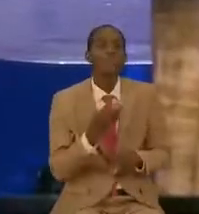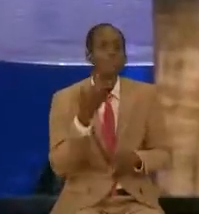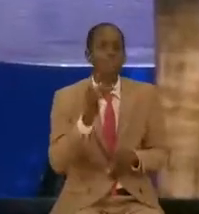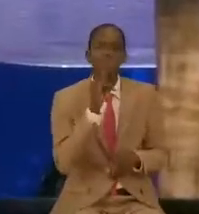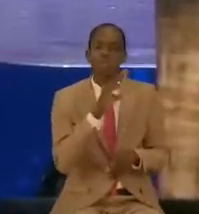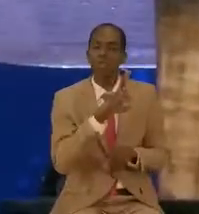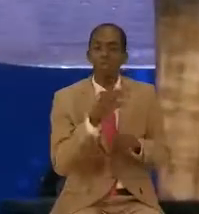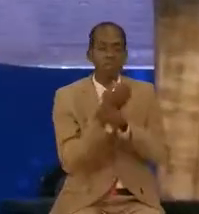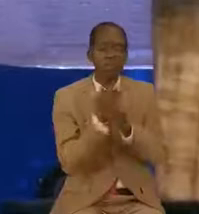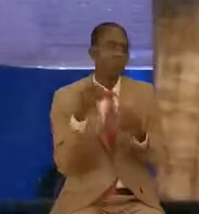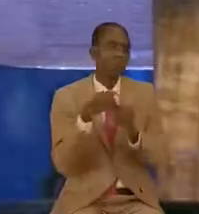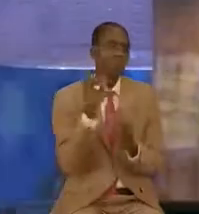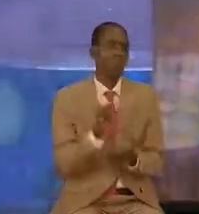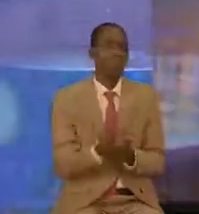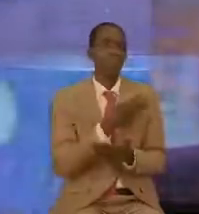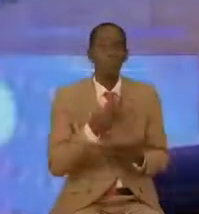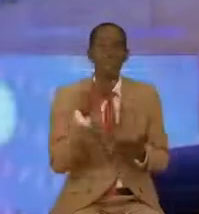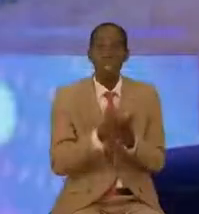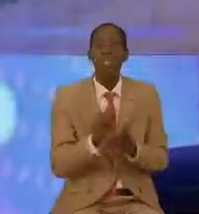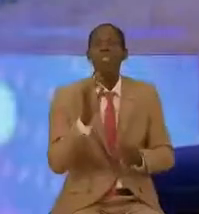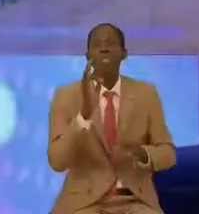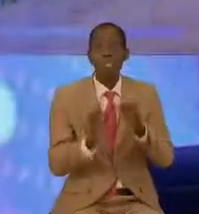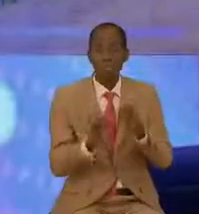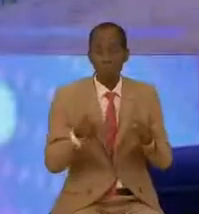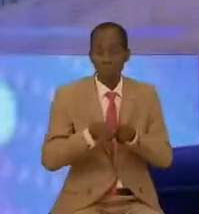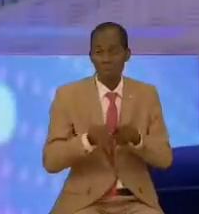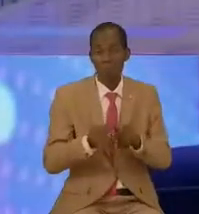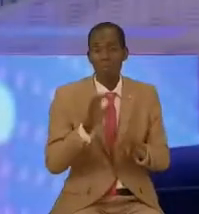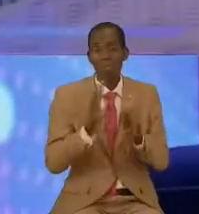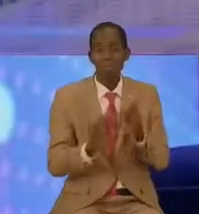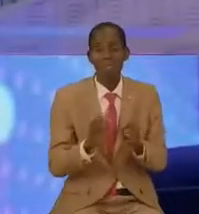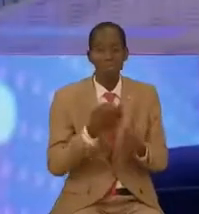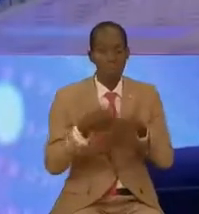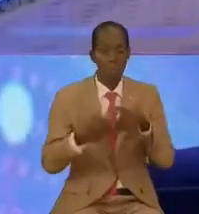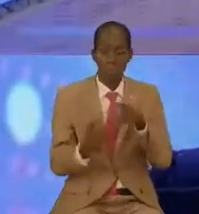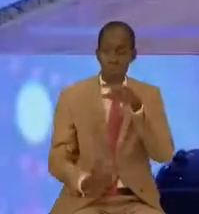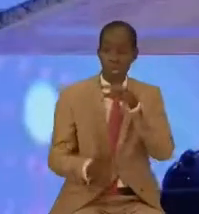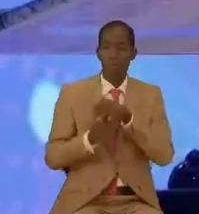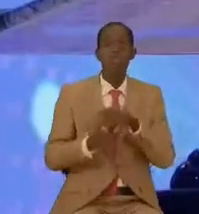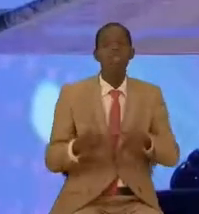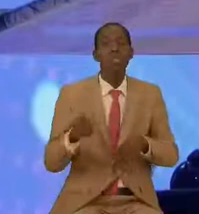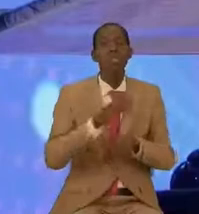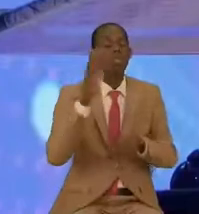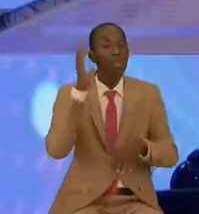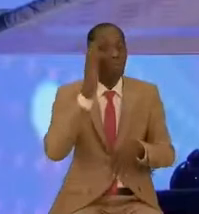a pas de salut en cela, même si la persécution vient.